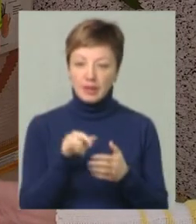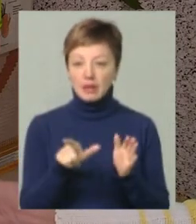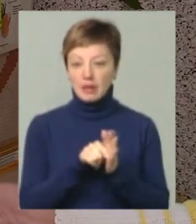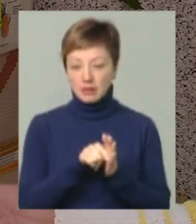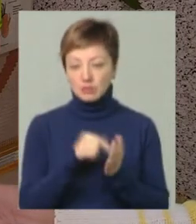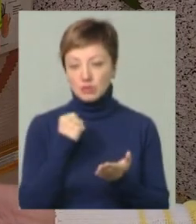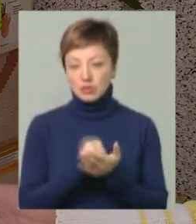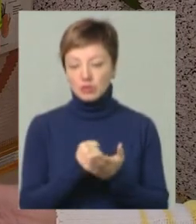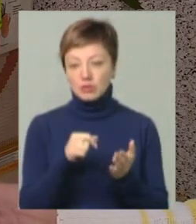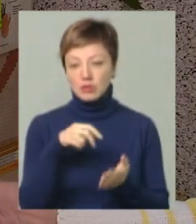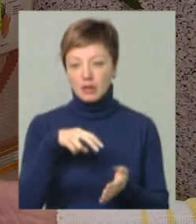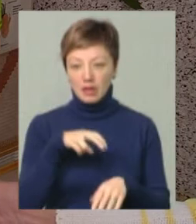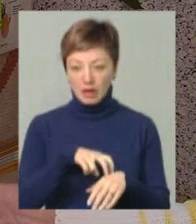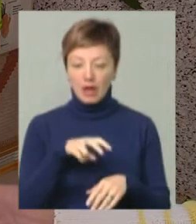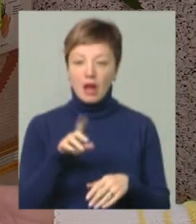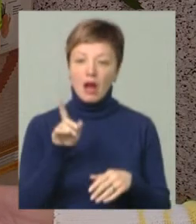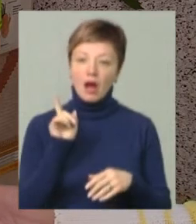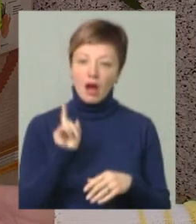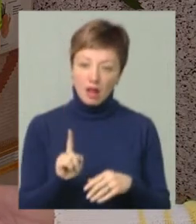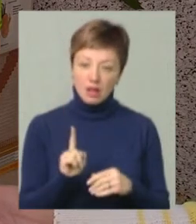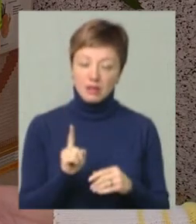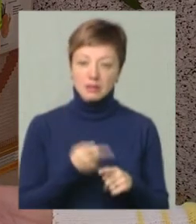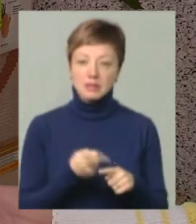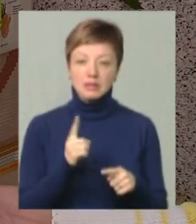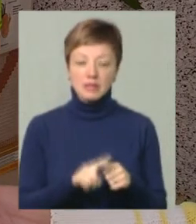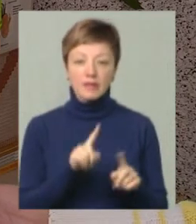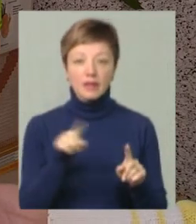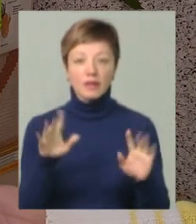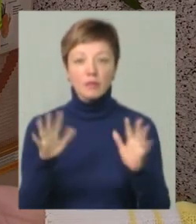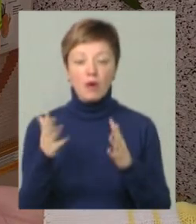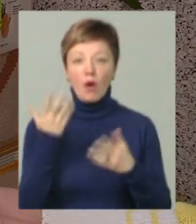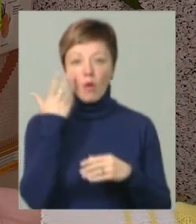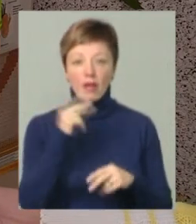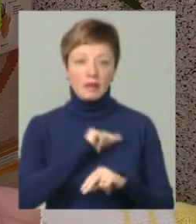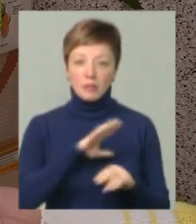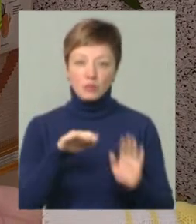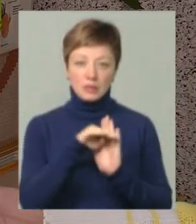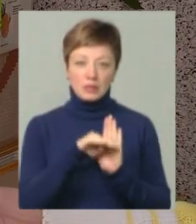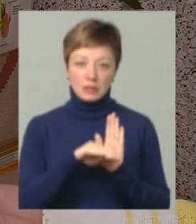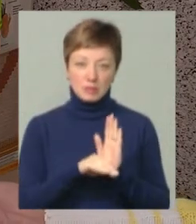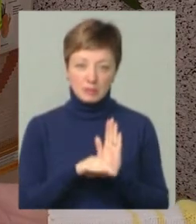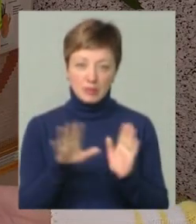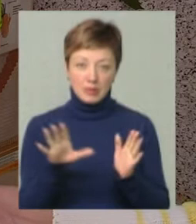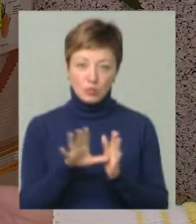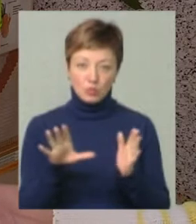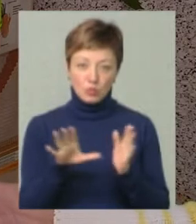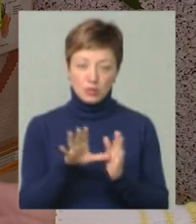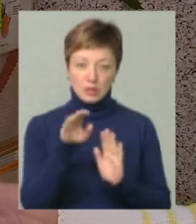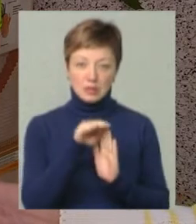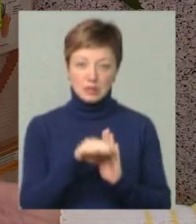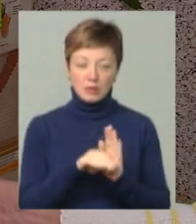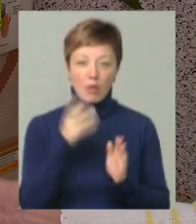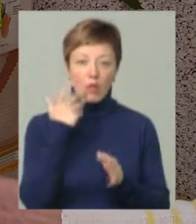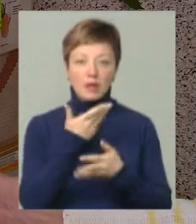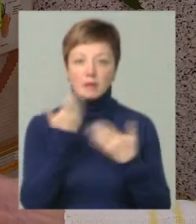з печаткою лікаря. Але це в тих випадках, коли не працює система, не працює електронна система,